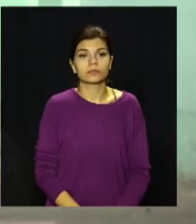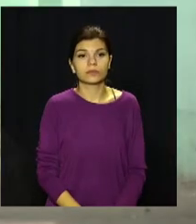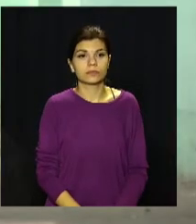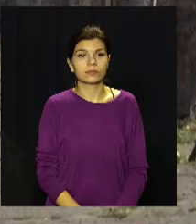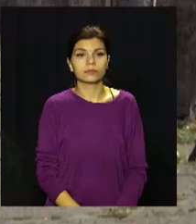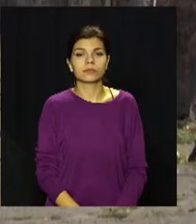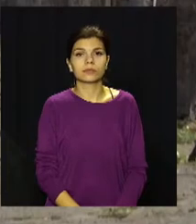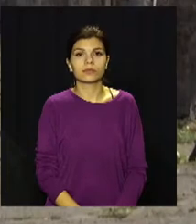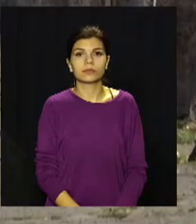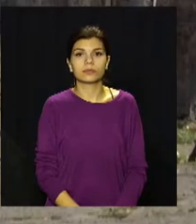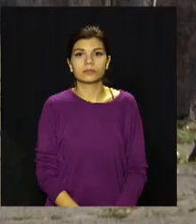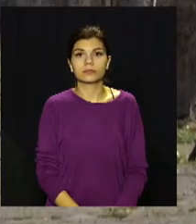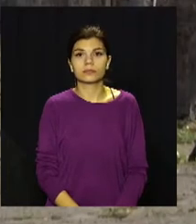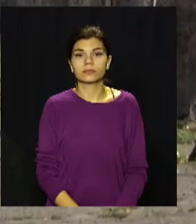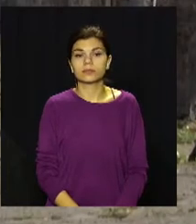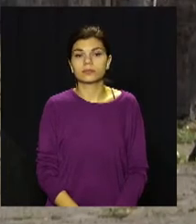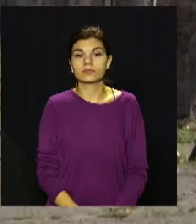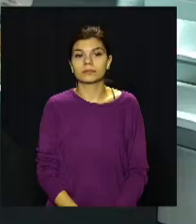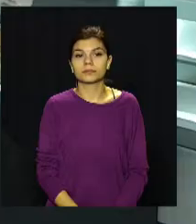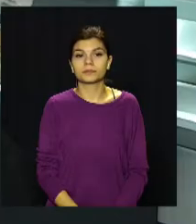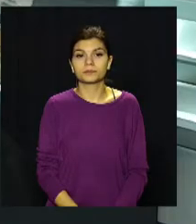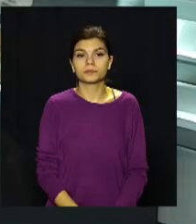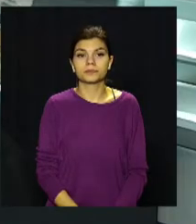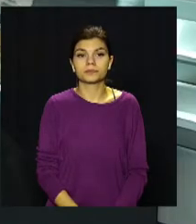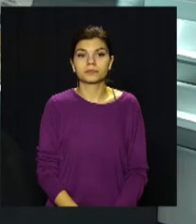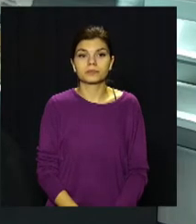Язовських, Open News, телеканал «Відкритий».